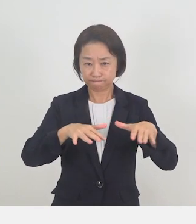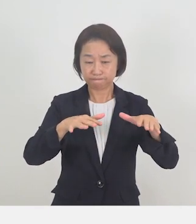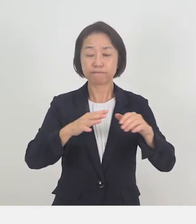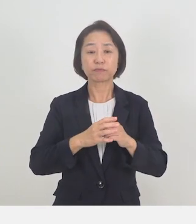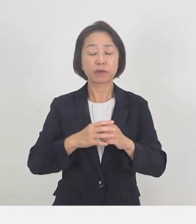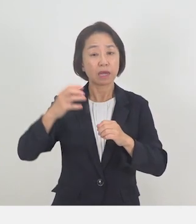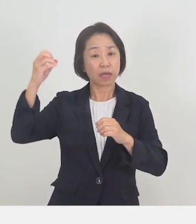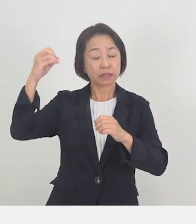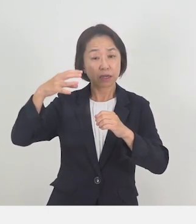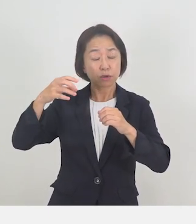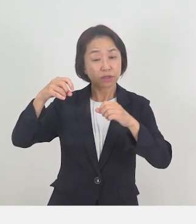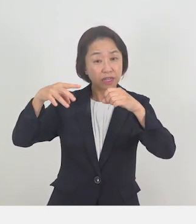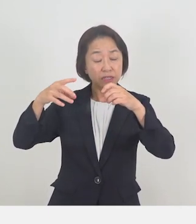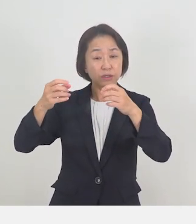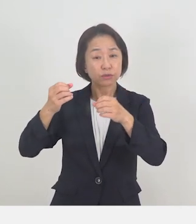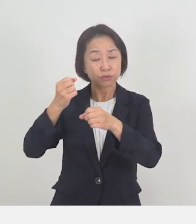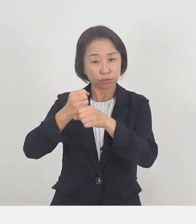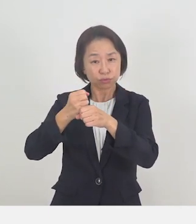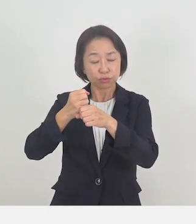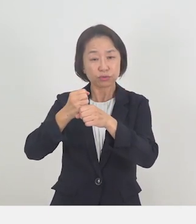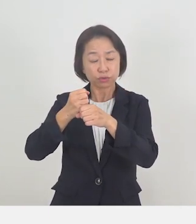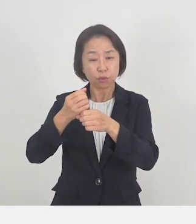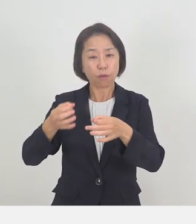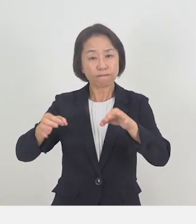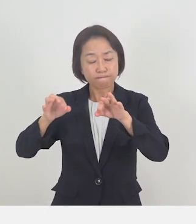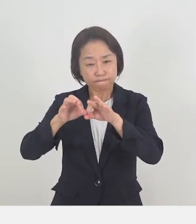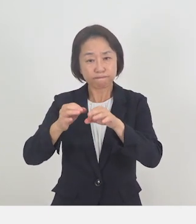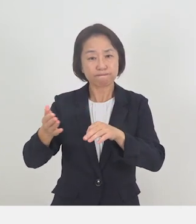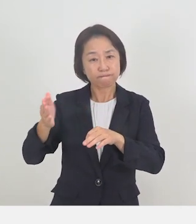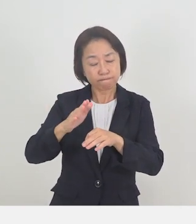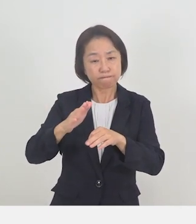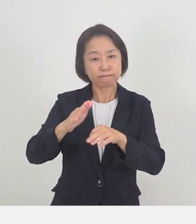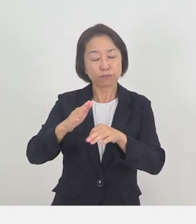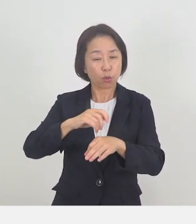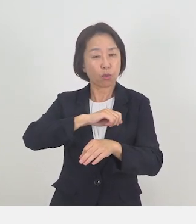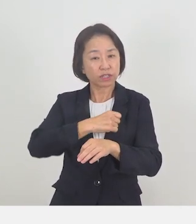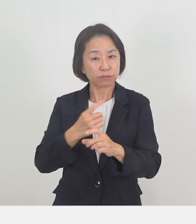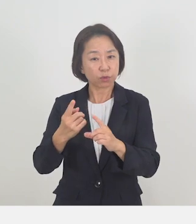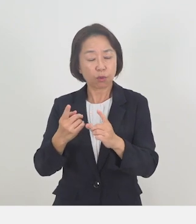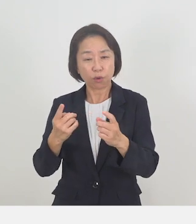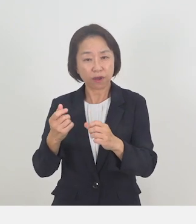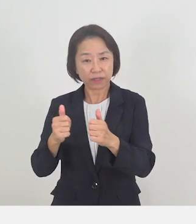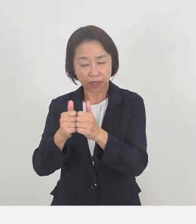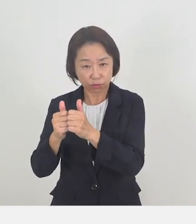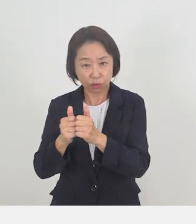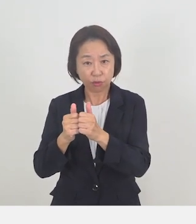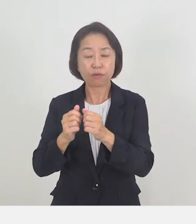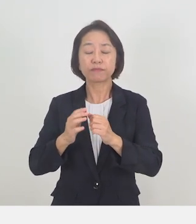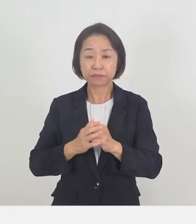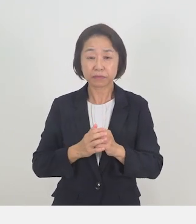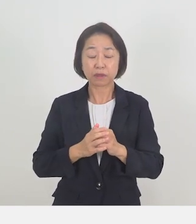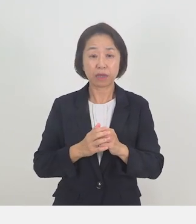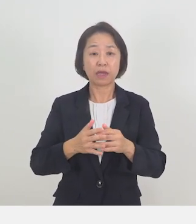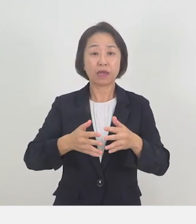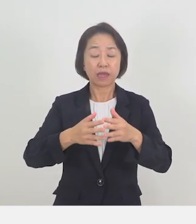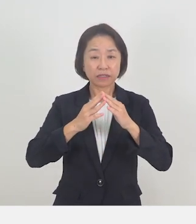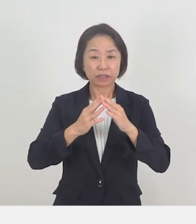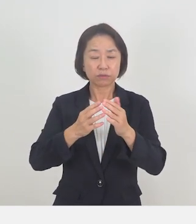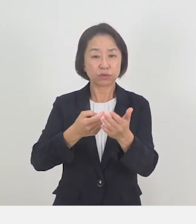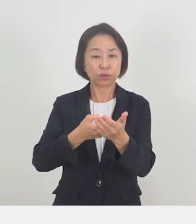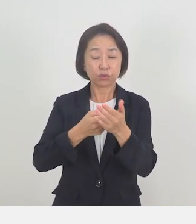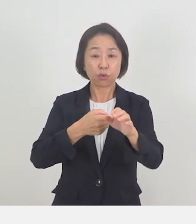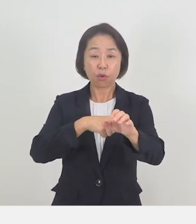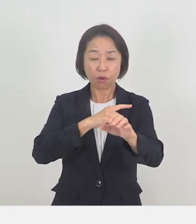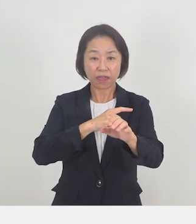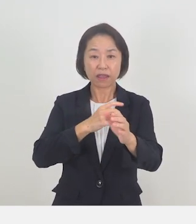太陽光発電設備の設置義務化の検討建築物省エネ法による規制誘導措置などにより省エネ再